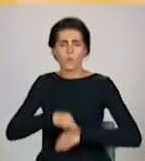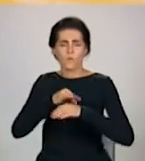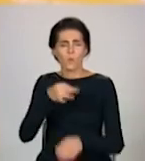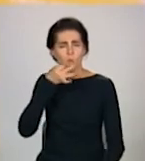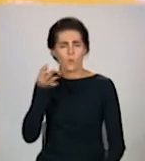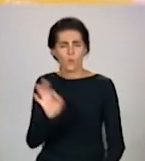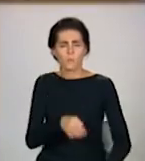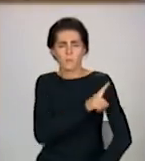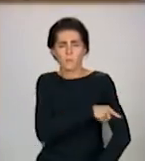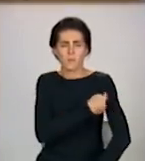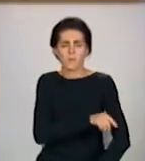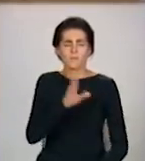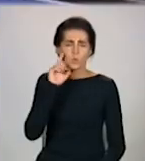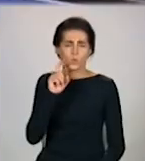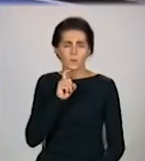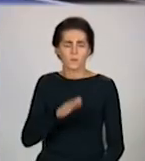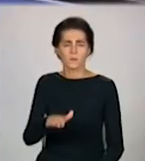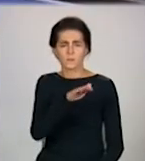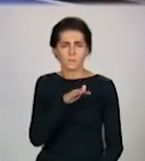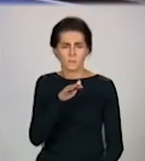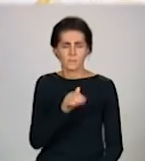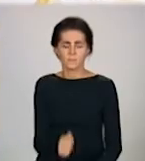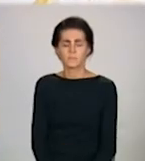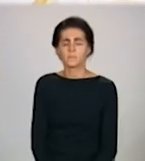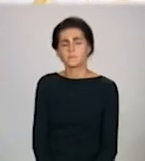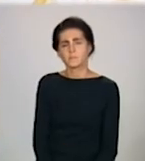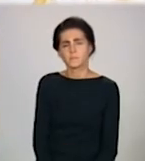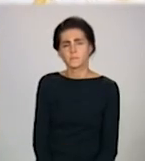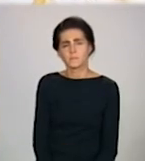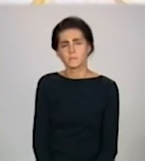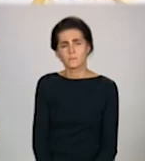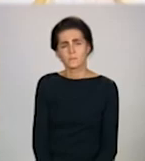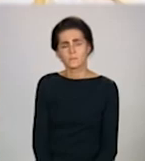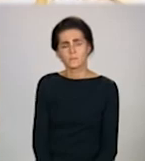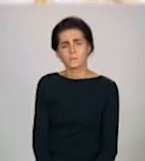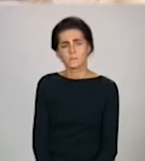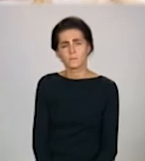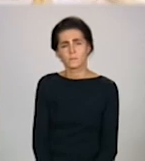медиків країни. Ростислав Сисоєв, Володимир Конопля, Євген Якунін для телеканалу «Донбас».